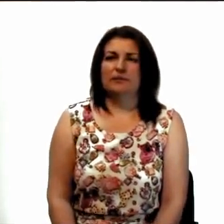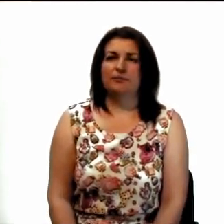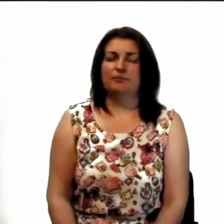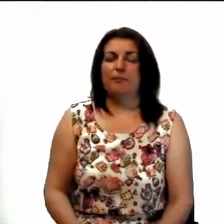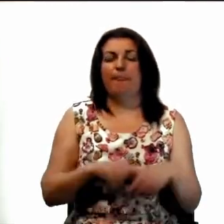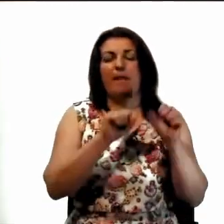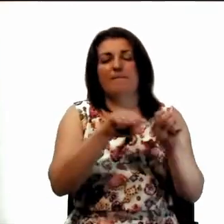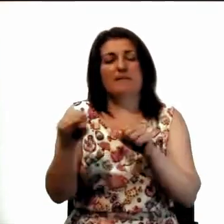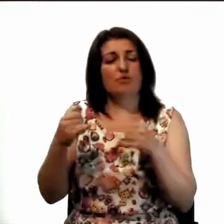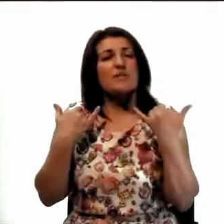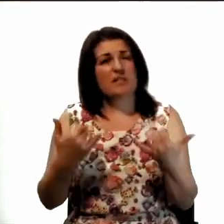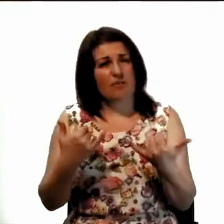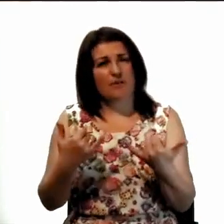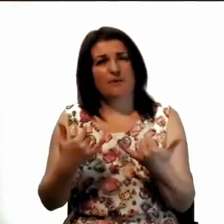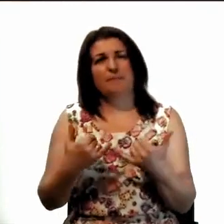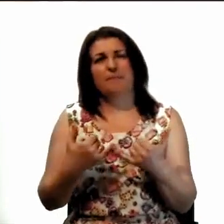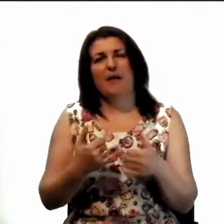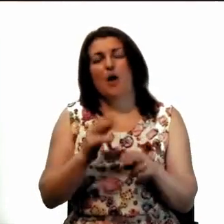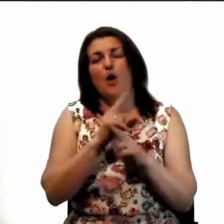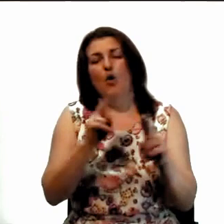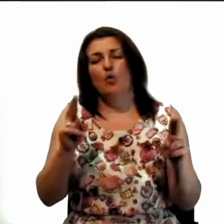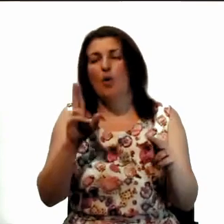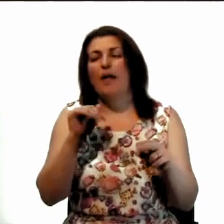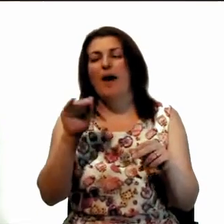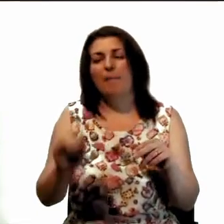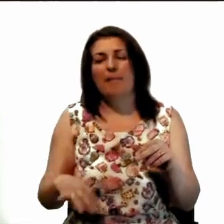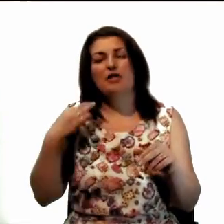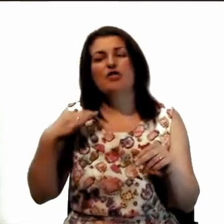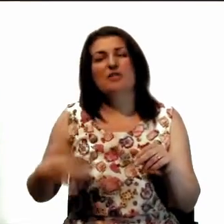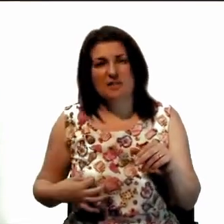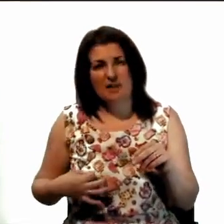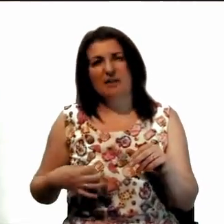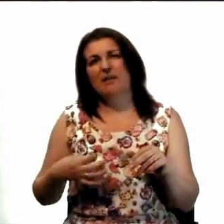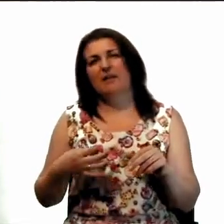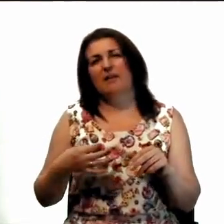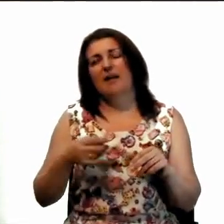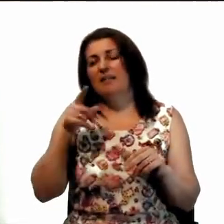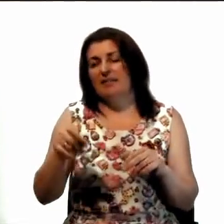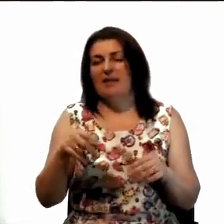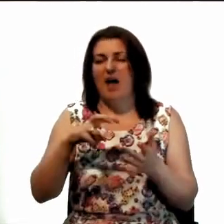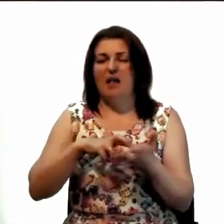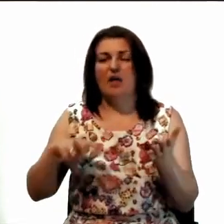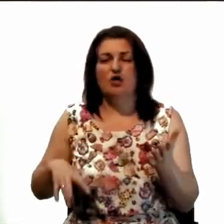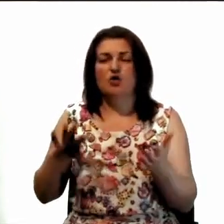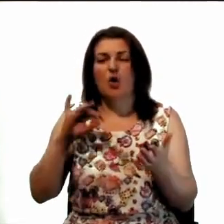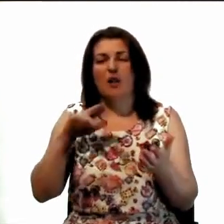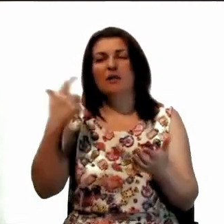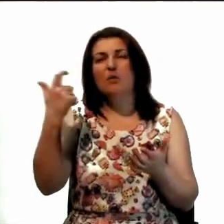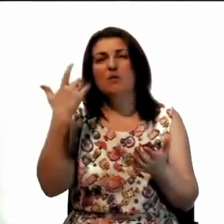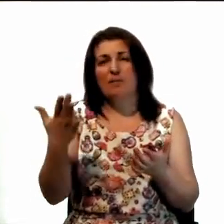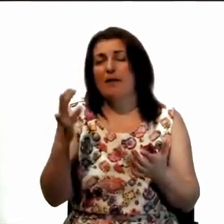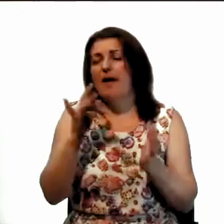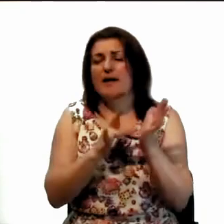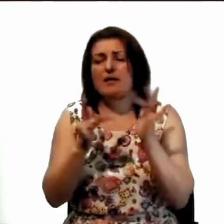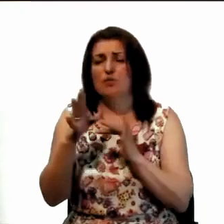Возможно, сегодня кто-то, как младший сын, ты отошел от Господа.